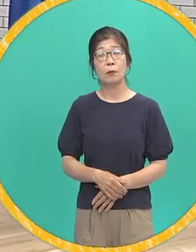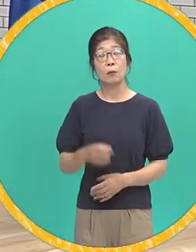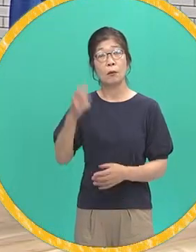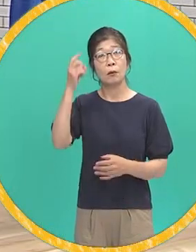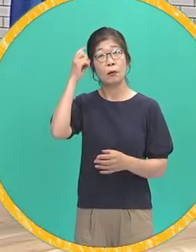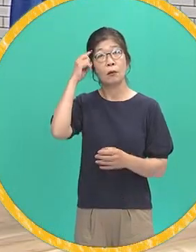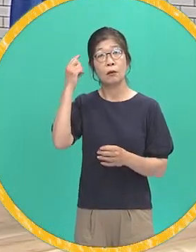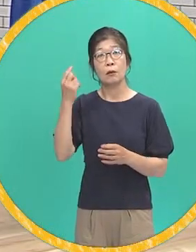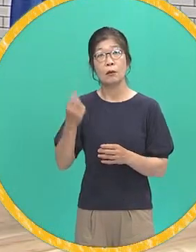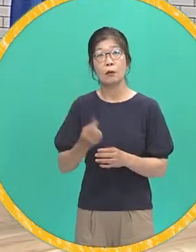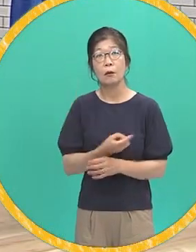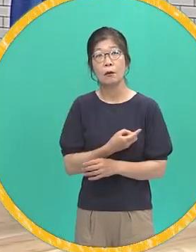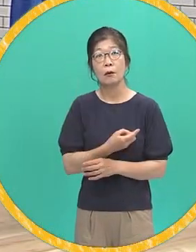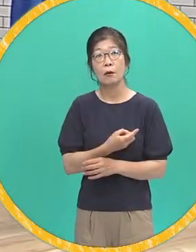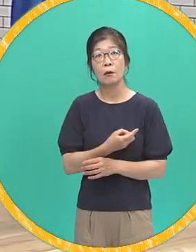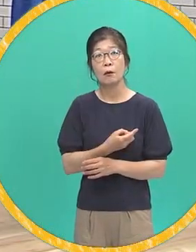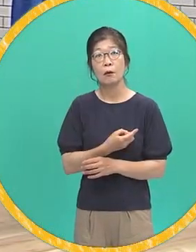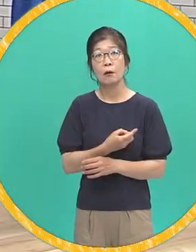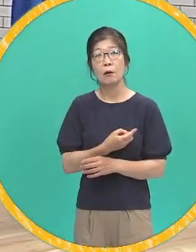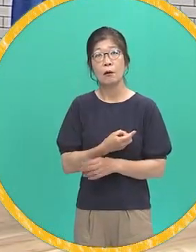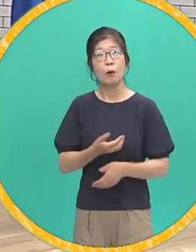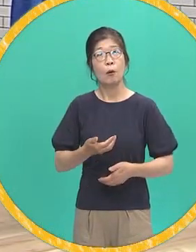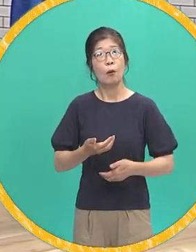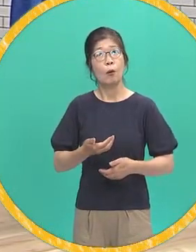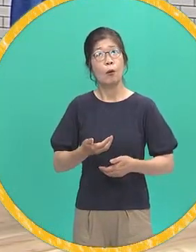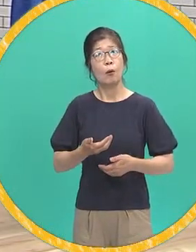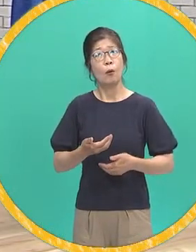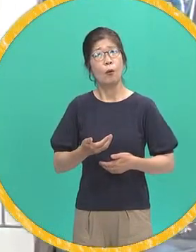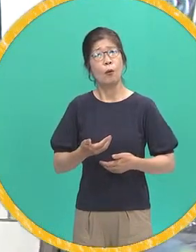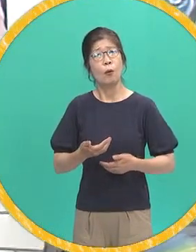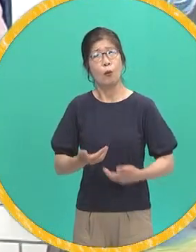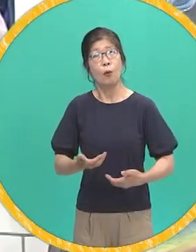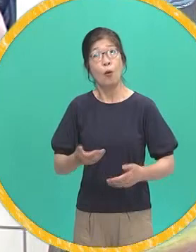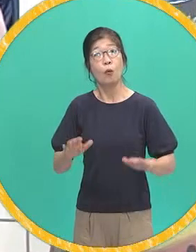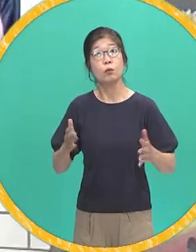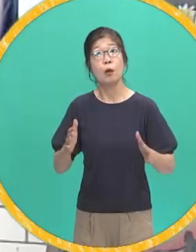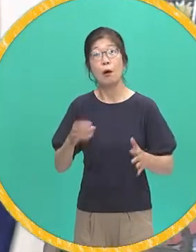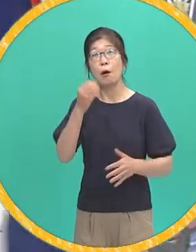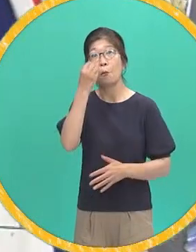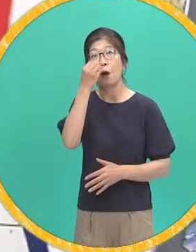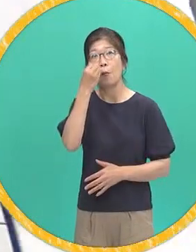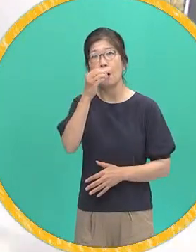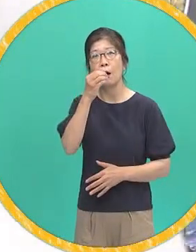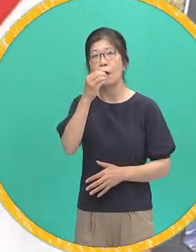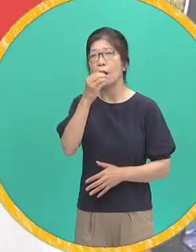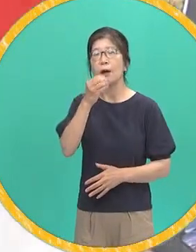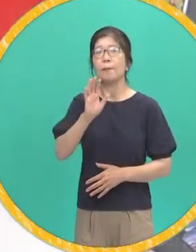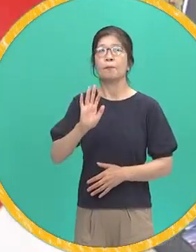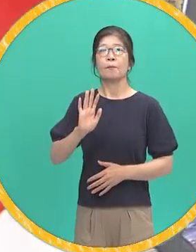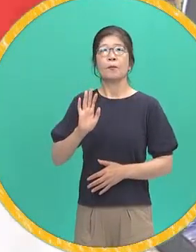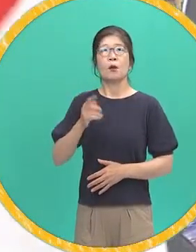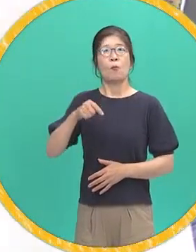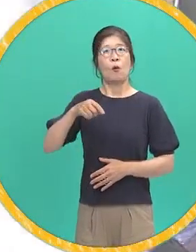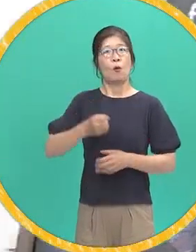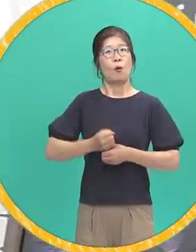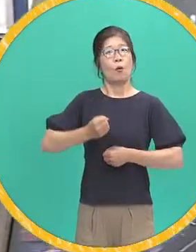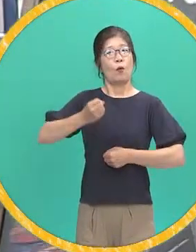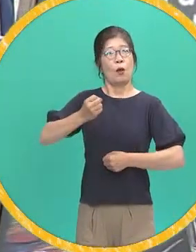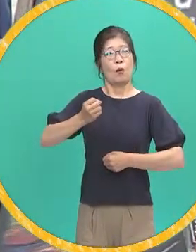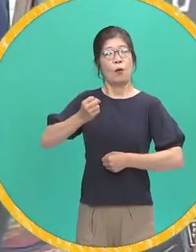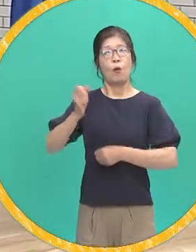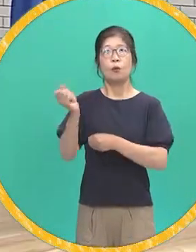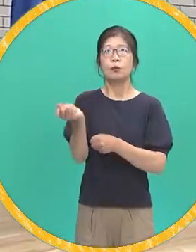どうですか一瞬持った感じはそこまで重くはないけれどこれを